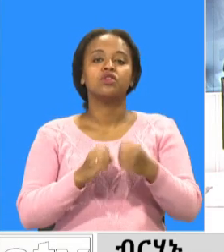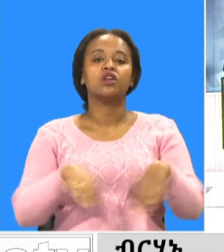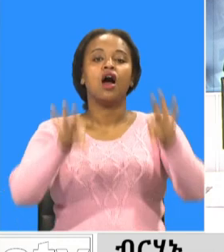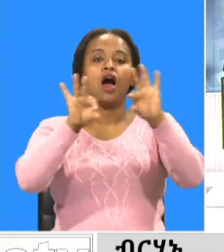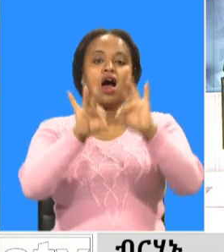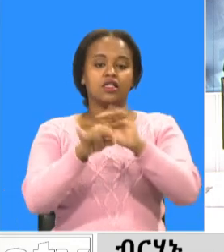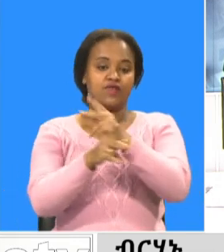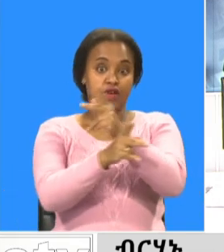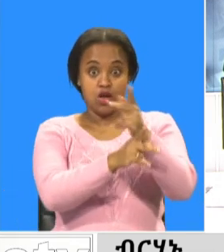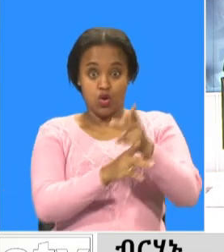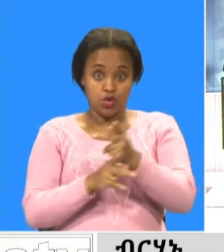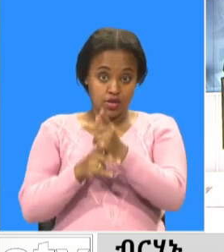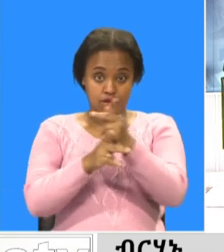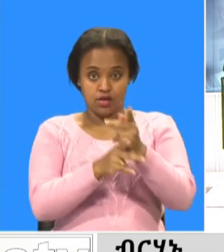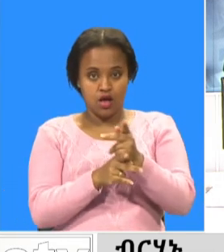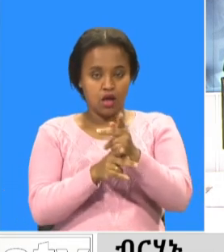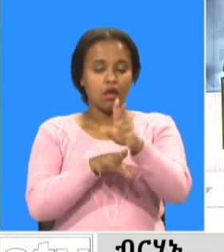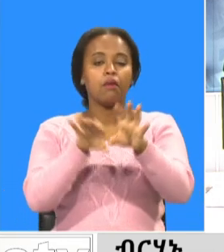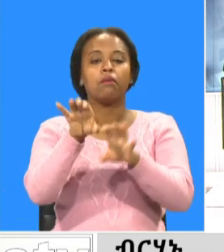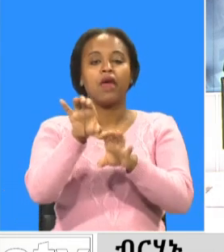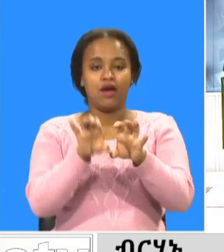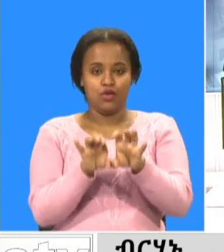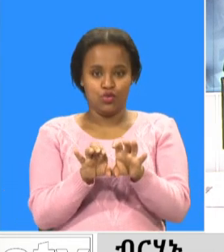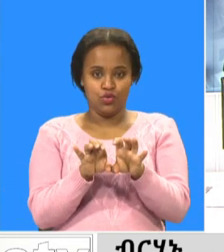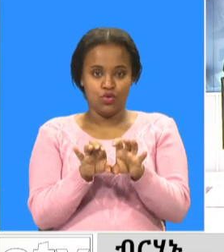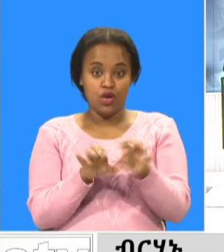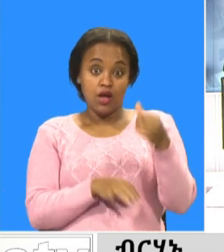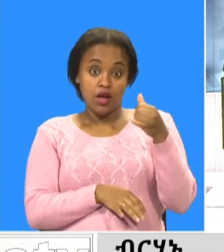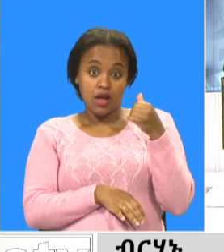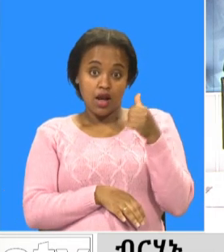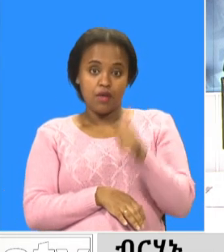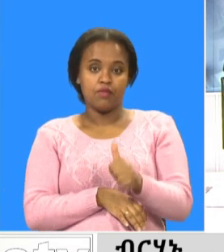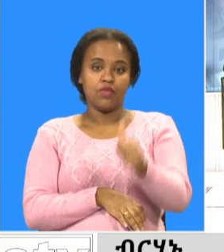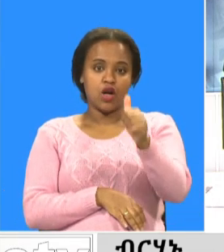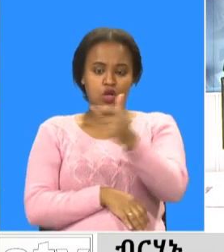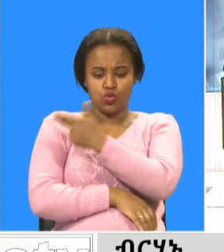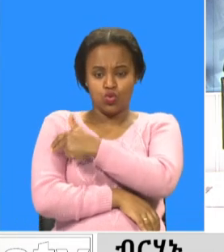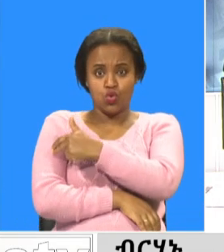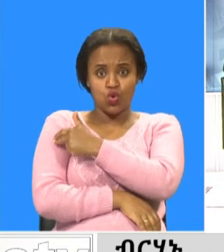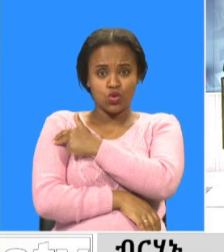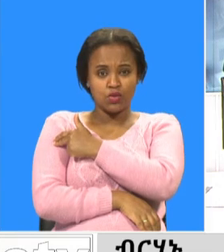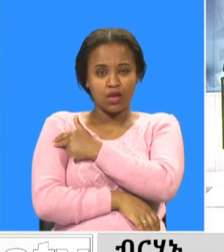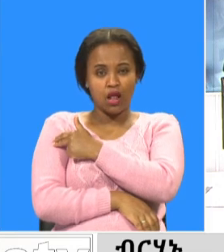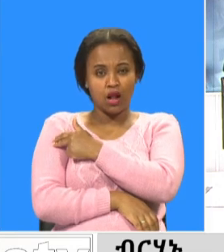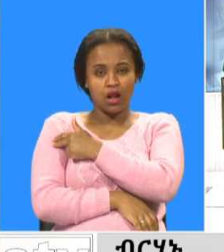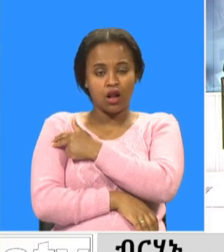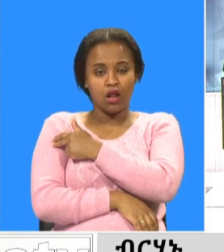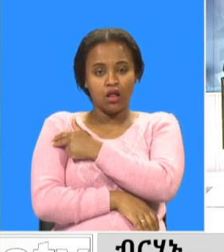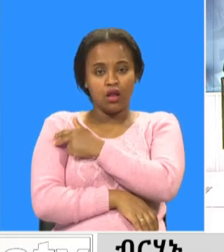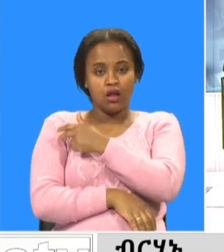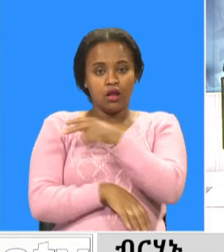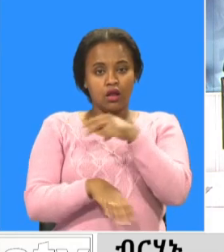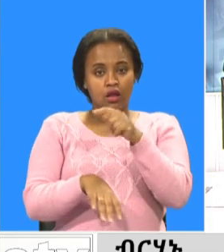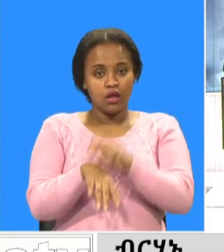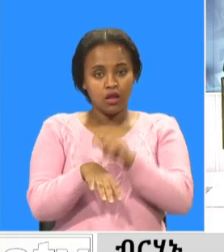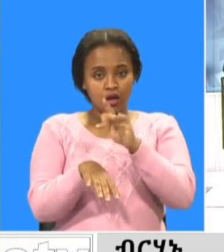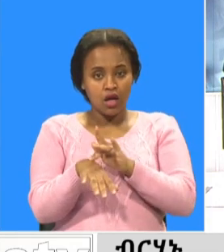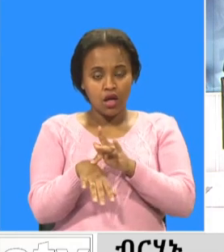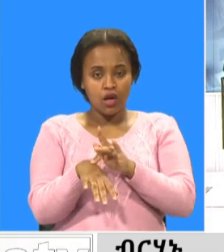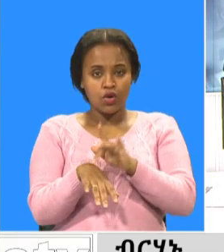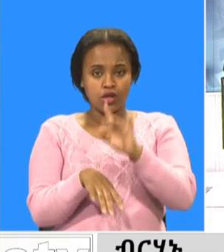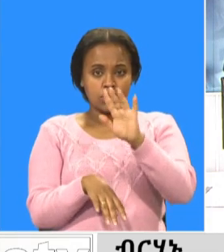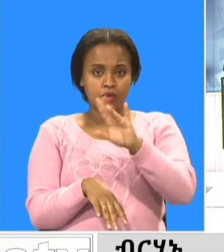አስፈላጊውን ጥንቃቄ ቢያደርጉ። ሌላም ራሱ ሆስፒታል ላይ ወደ 7 ነው 8 የተያዙበት